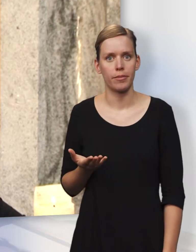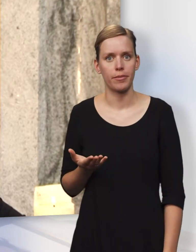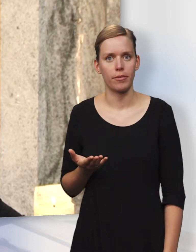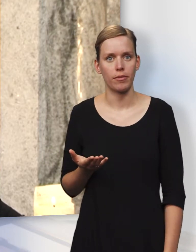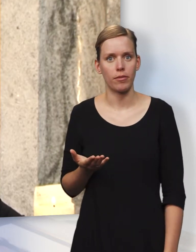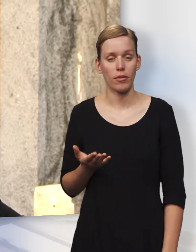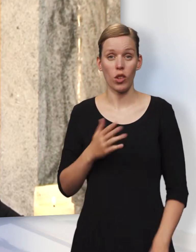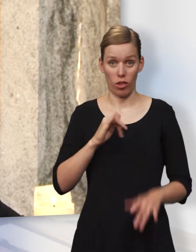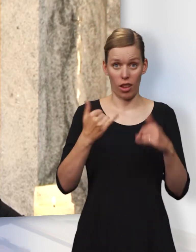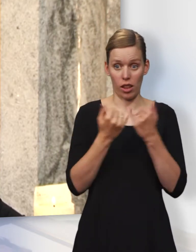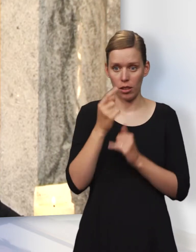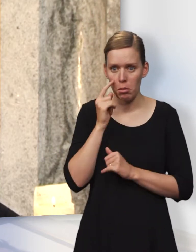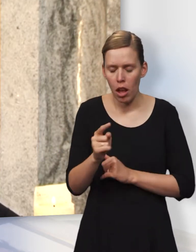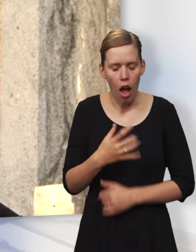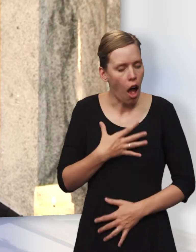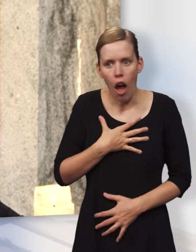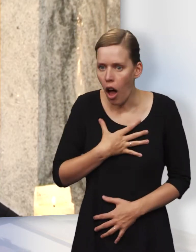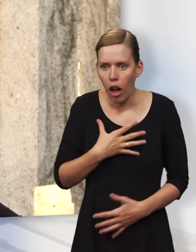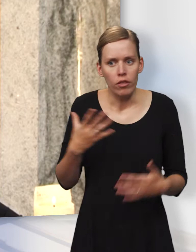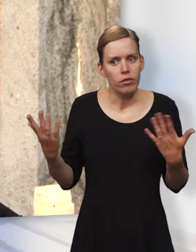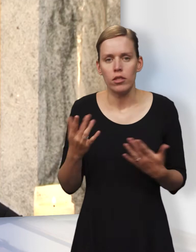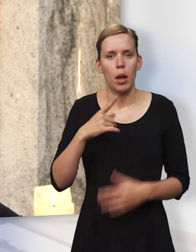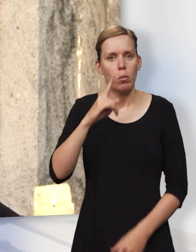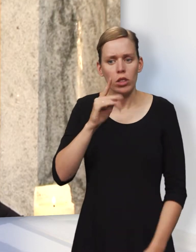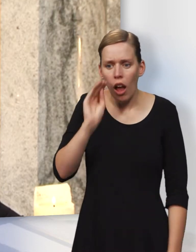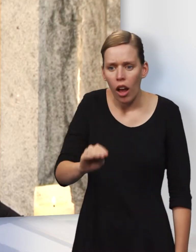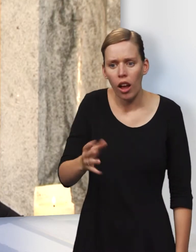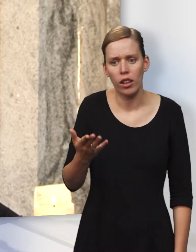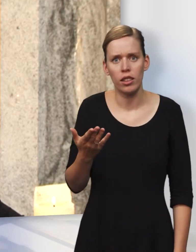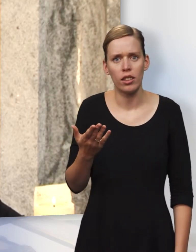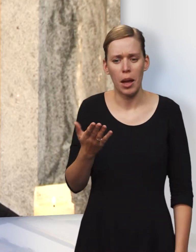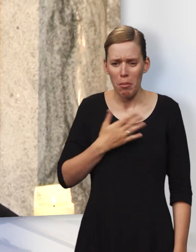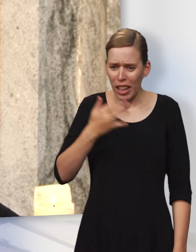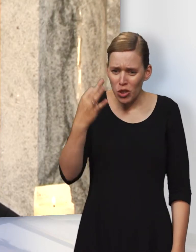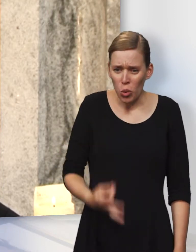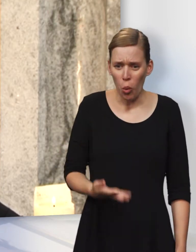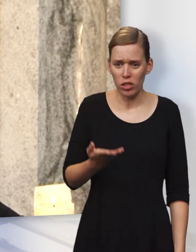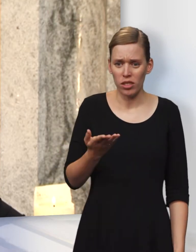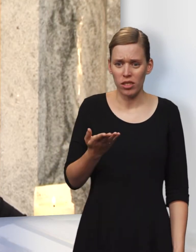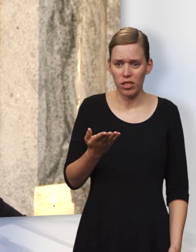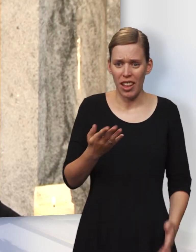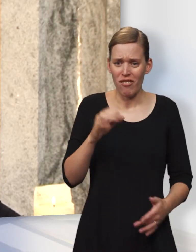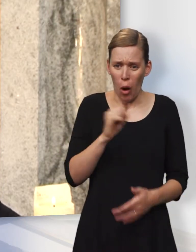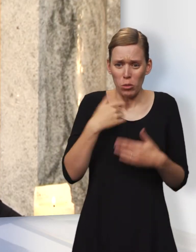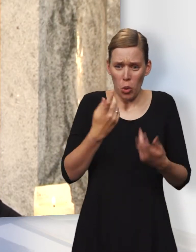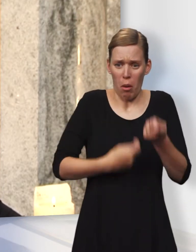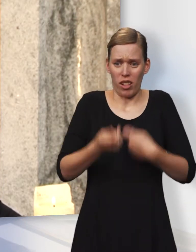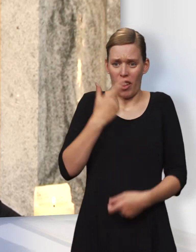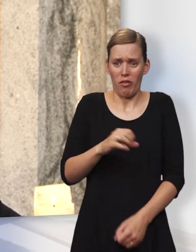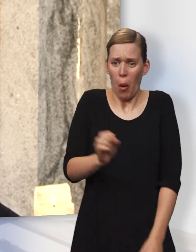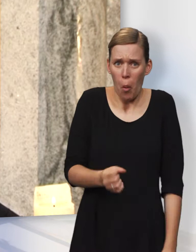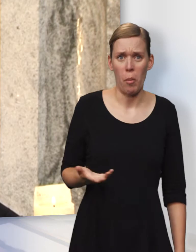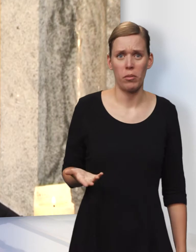Und als sie ihn sahen, entsetzten sie sich, und seine Mutter sprach zu ihm: Mein Sohn, warum hast du uns das